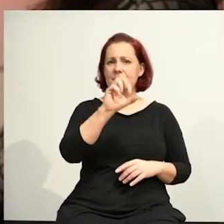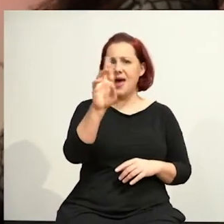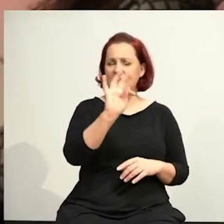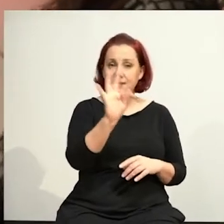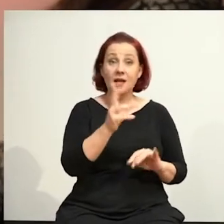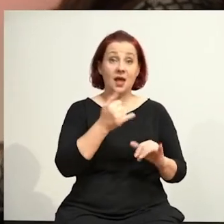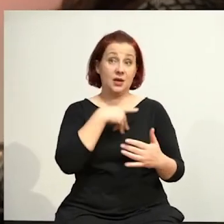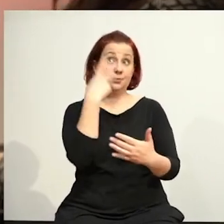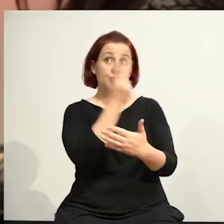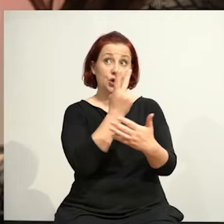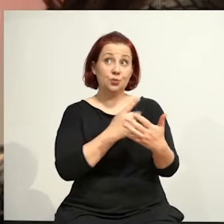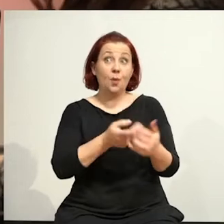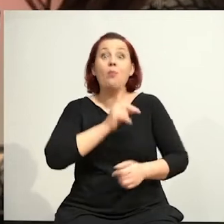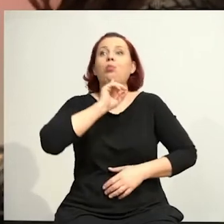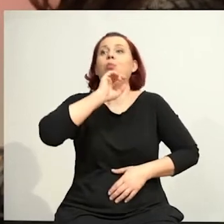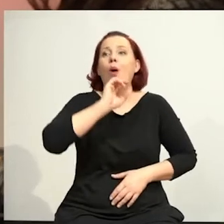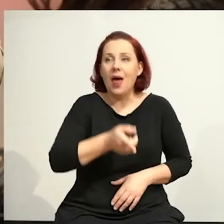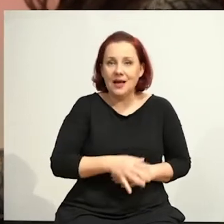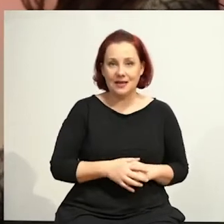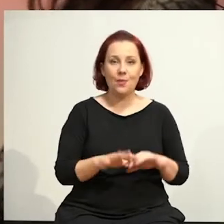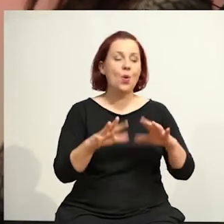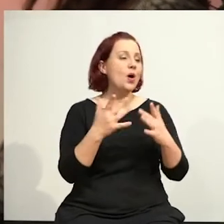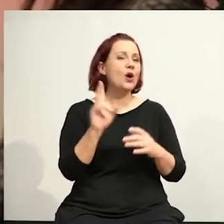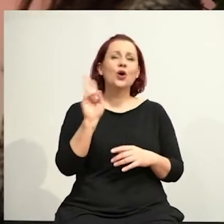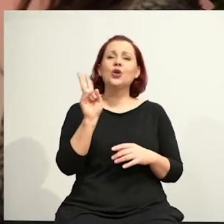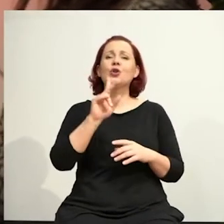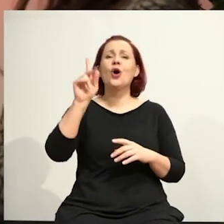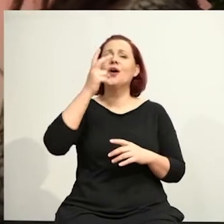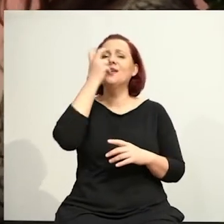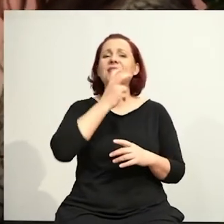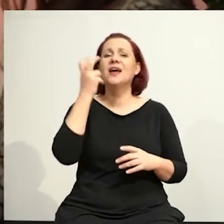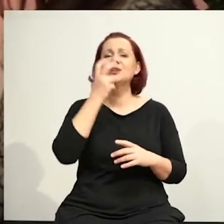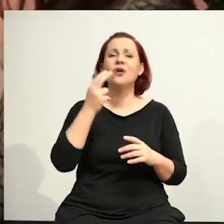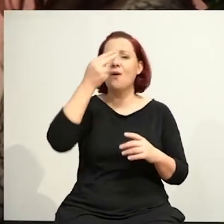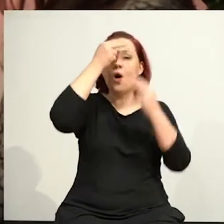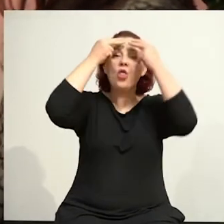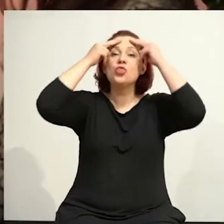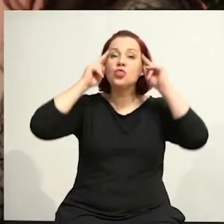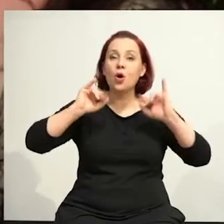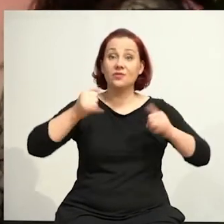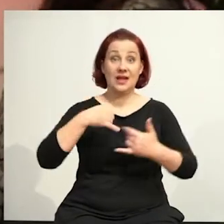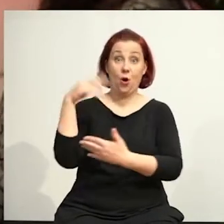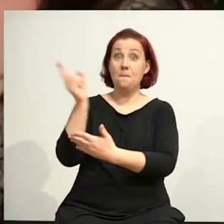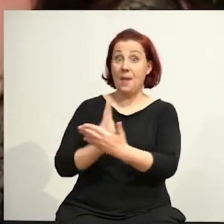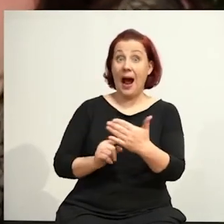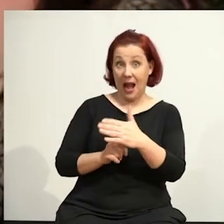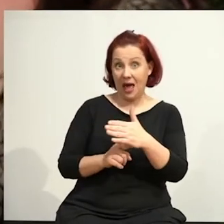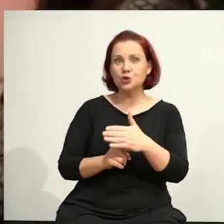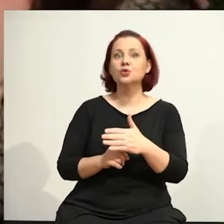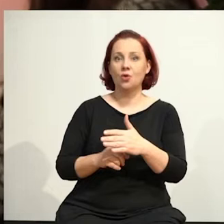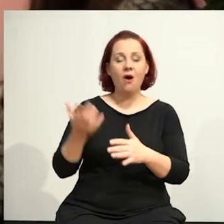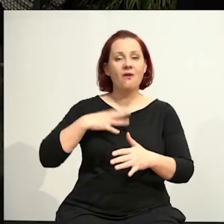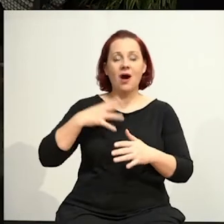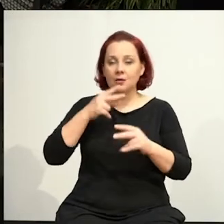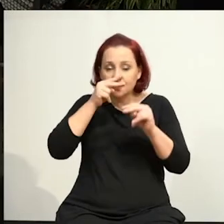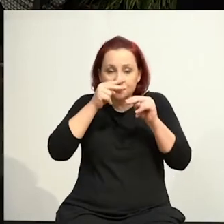sobie przejrzymy, polecam zresztą, dla kogoś, kto interesował się Norwidem jako malarzem, właśnie żeby śledzić ten proces